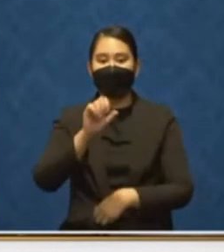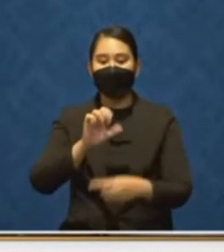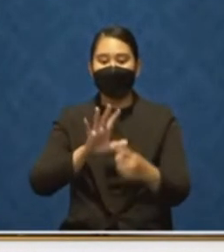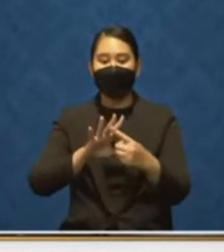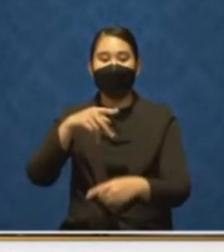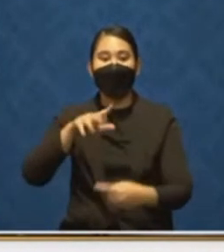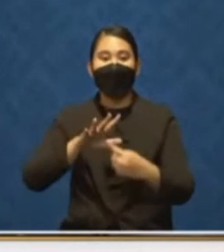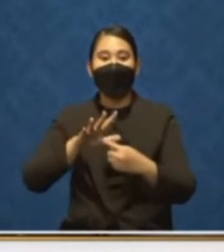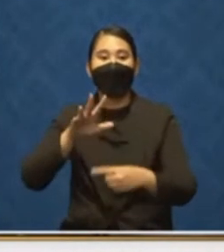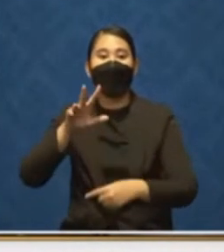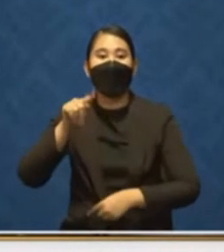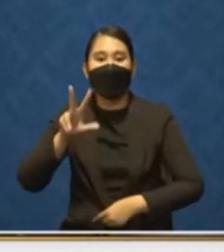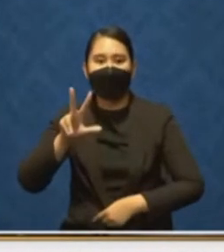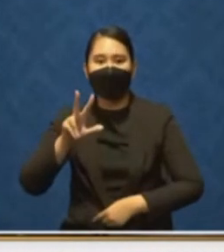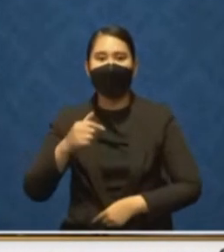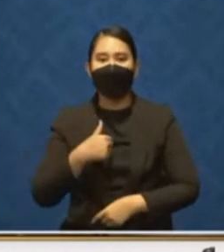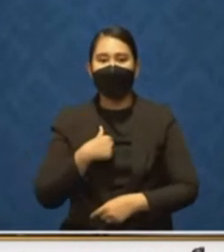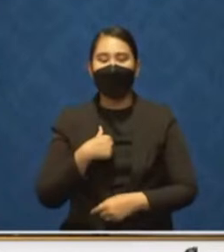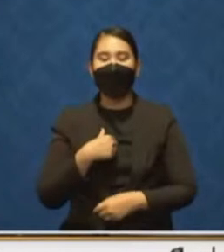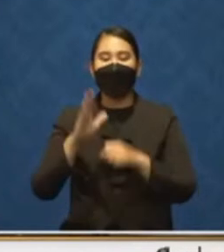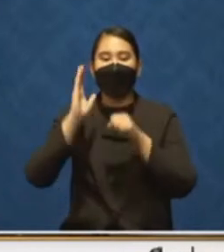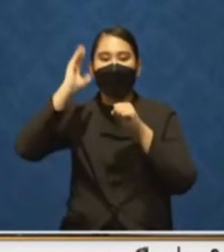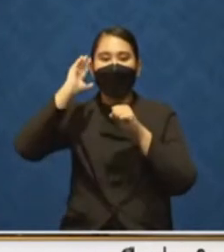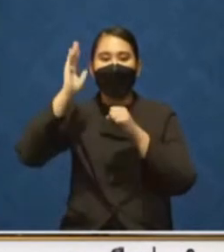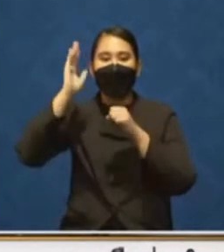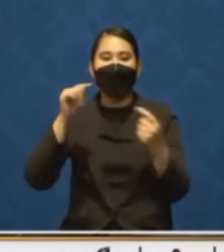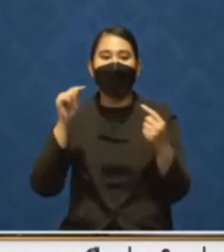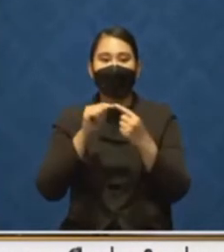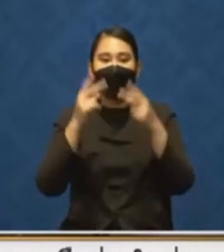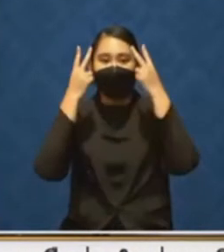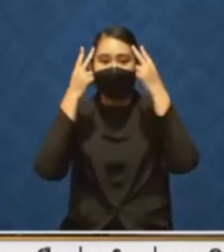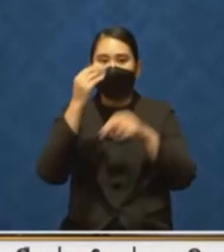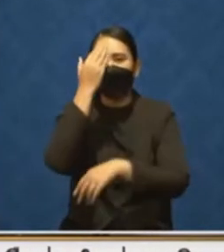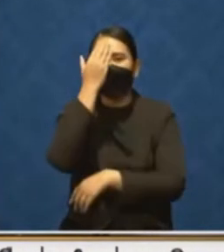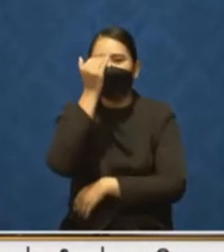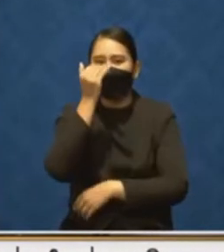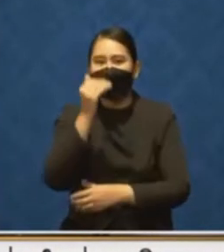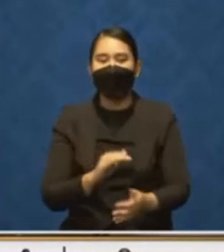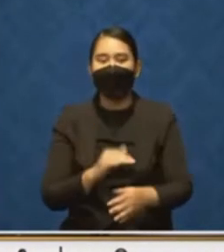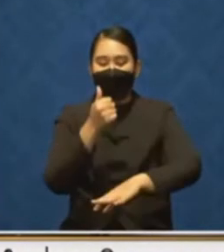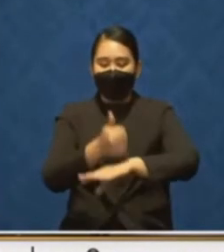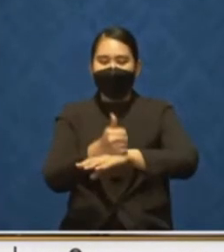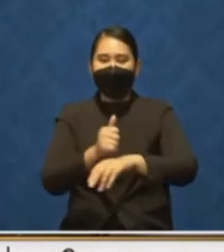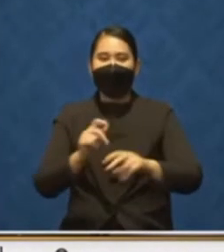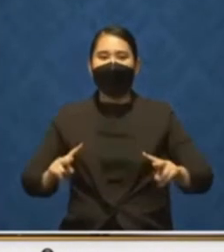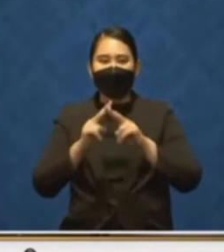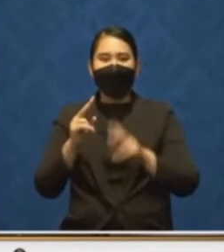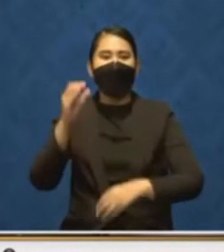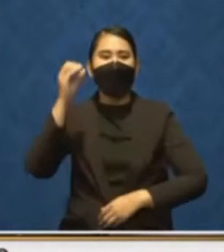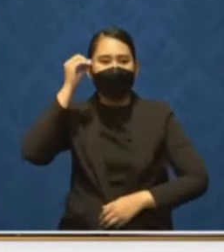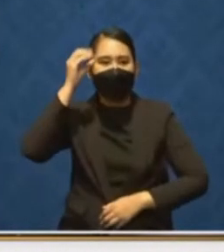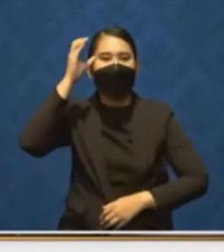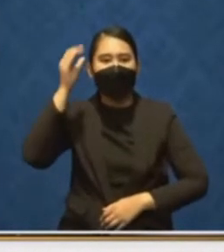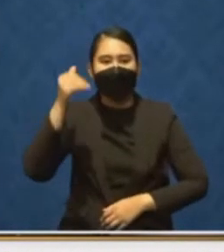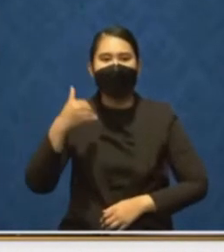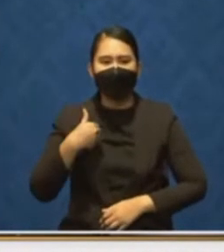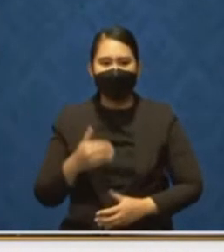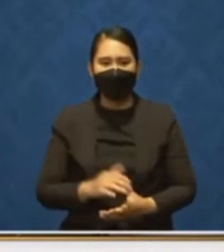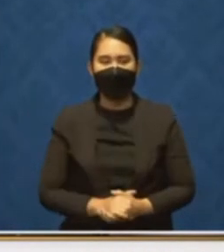ผมจะต้องอธิบายถึงท่านนายกองตรีไปถึงสุพรรณโป่งก็จะนิยมตรีมีความรู้ความสามารถเรื่องพลังงานอะเดี๋ยวผมจะบอกกันหรือยัง